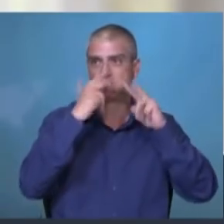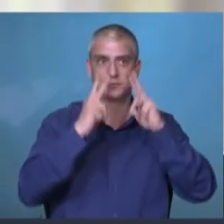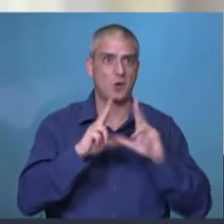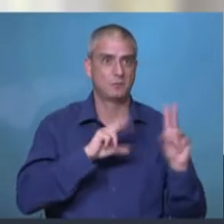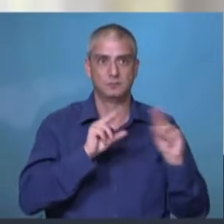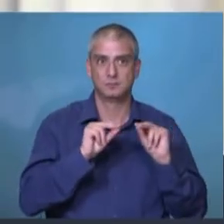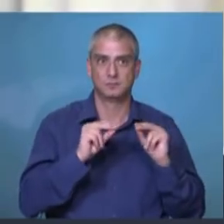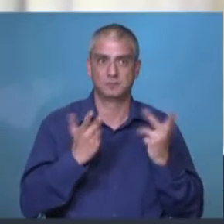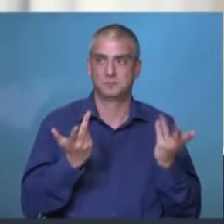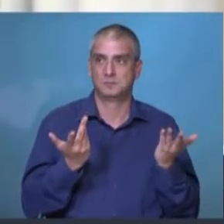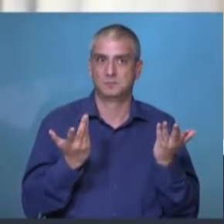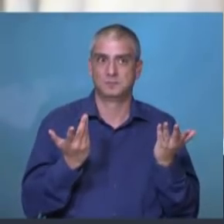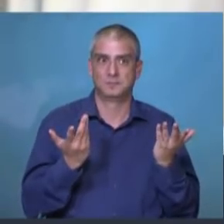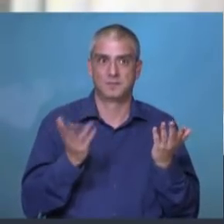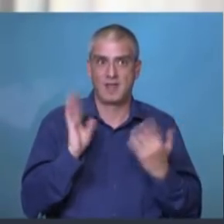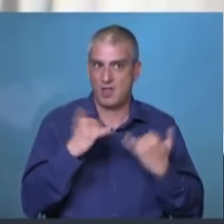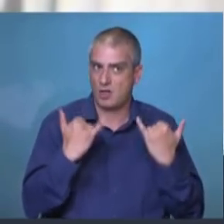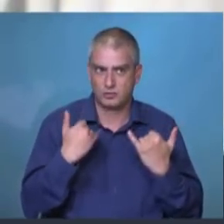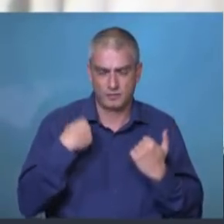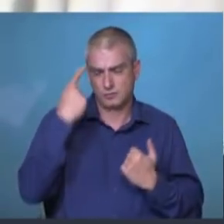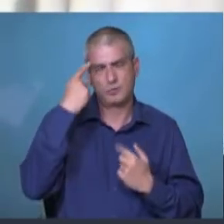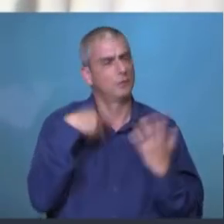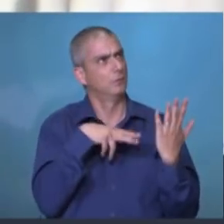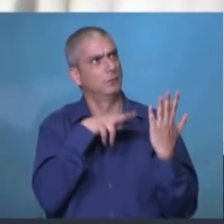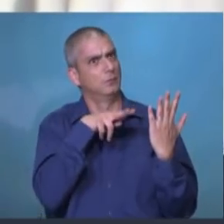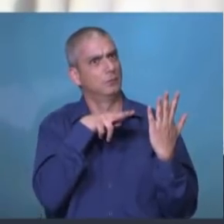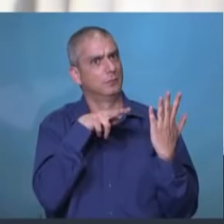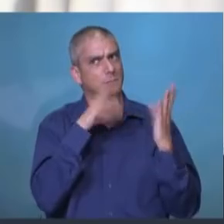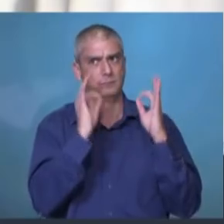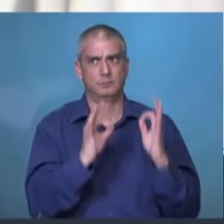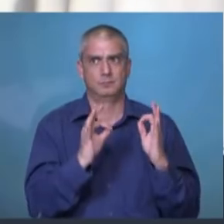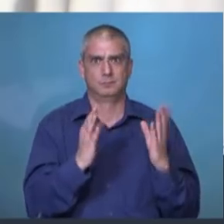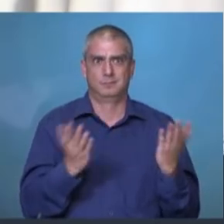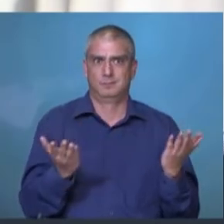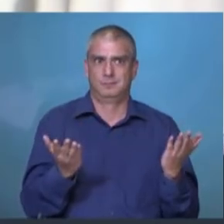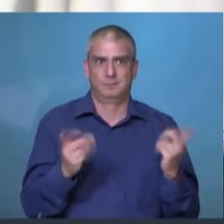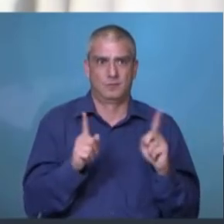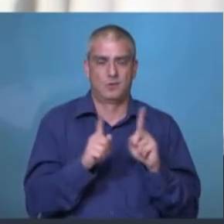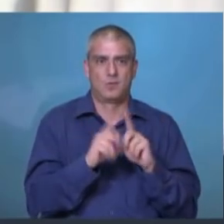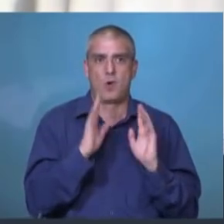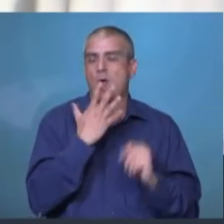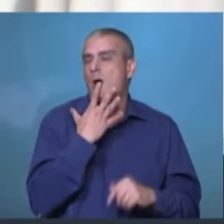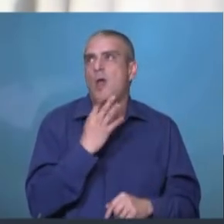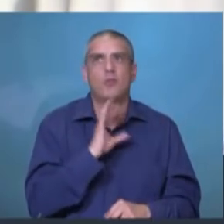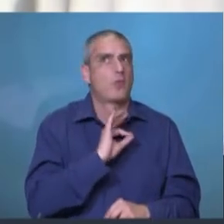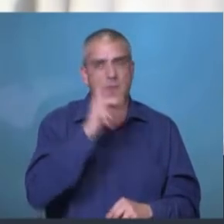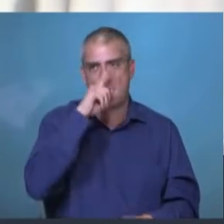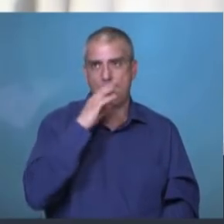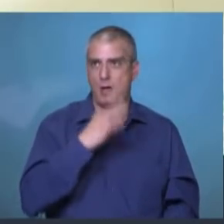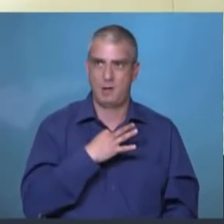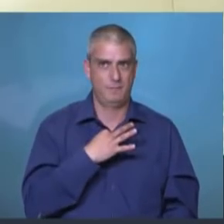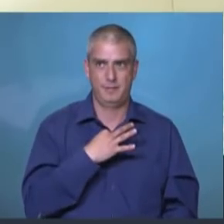same build, you know? Like even now I think I don't stop staring at her, you know? Because it's like she looks the most like my